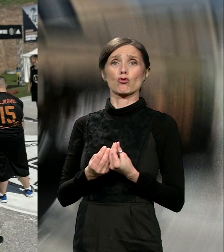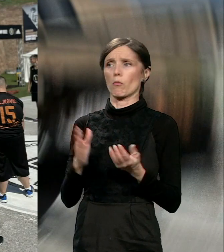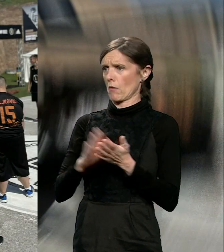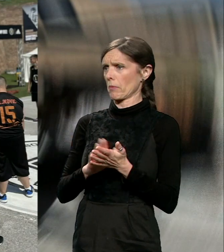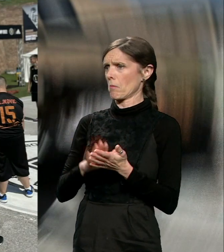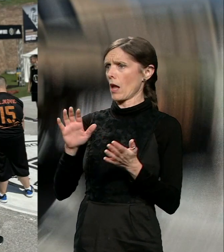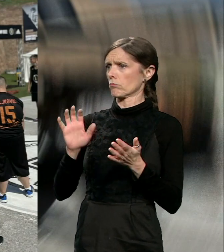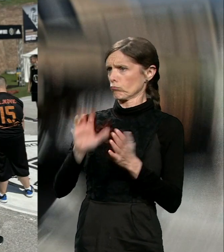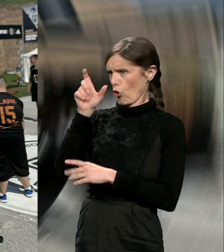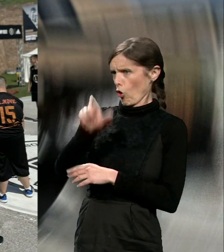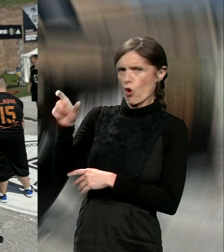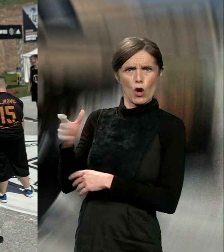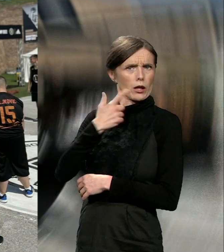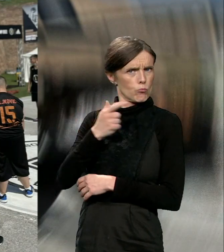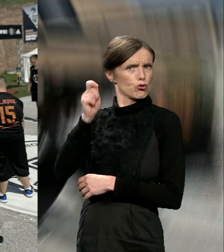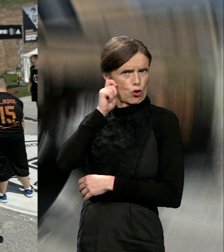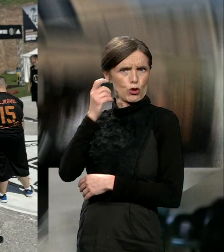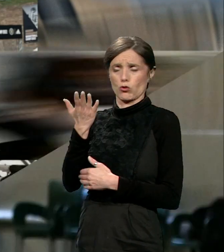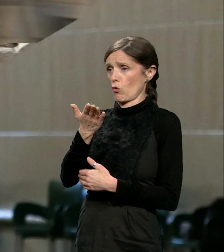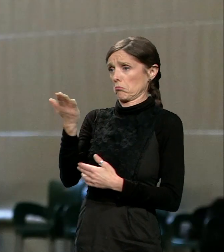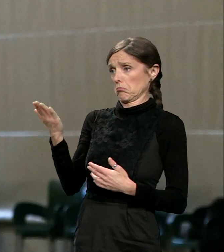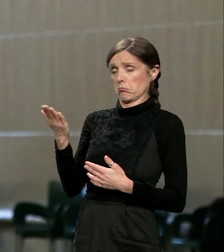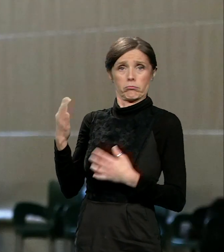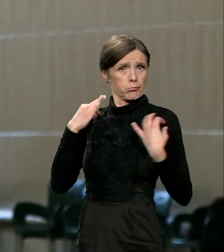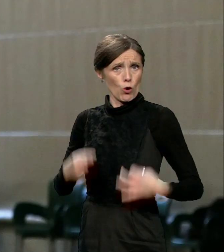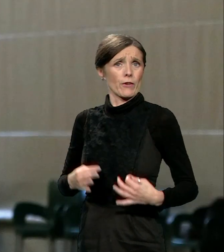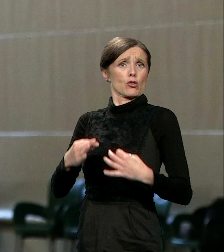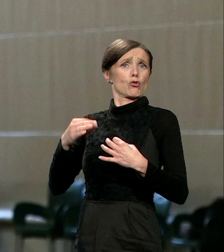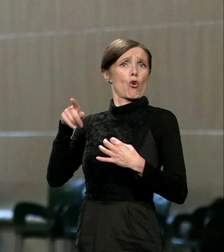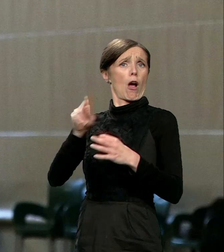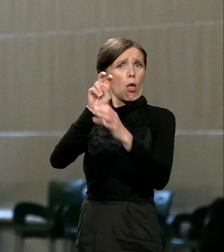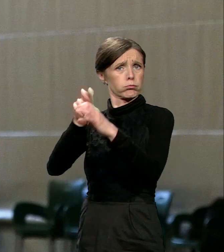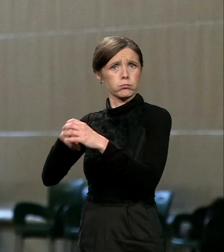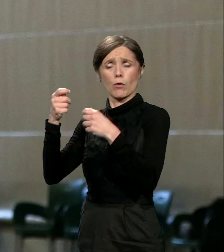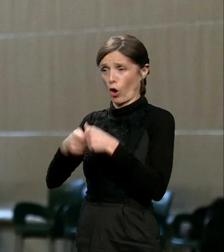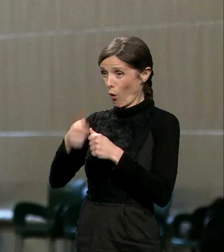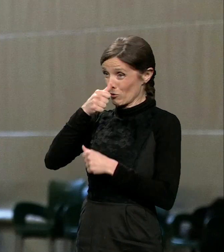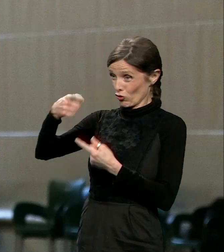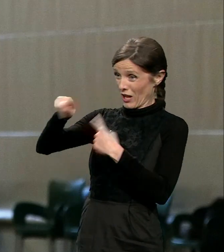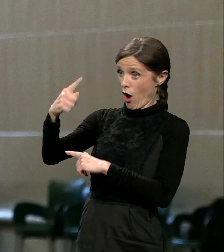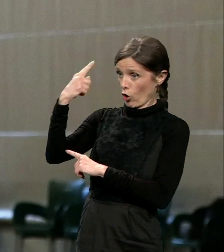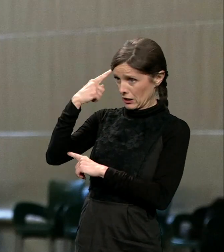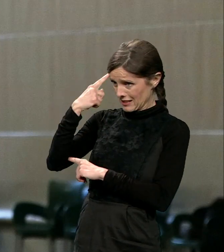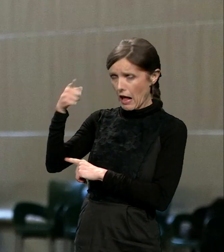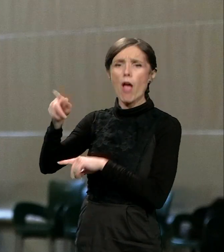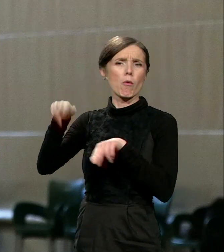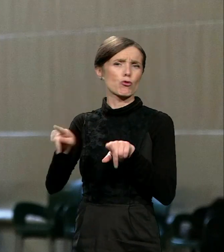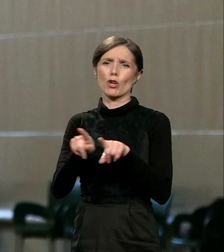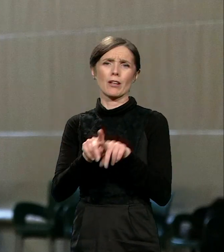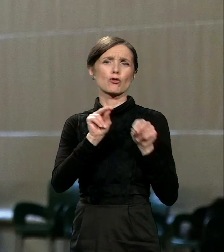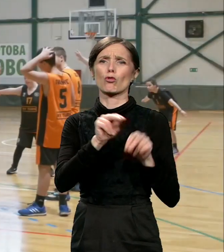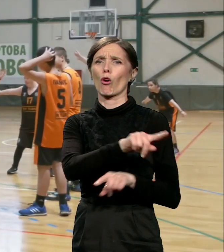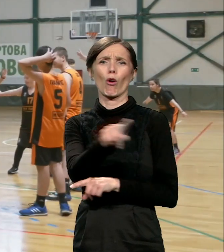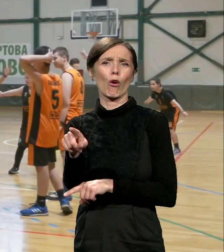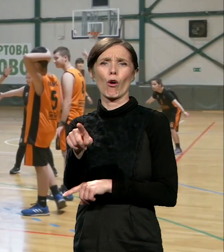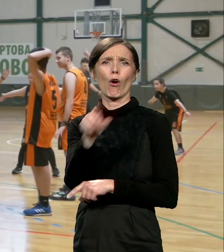košarkaši i košarkašice imaju iz svog košarkaškog iskustva u potpunosti prenosivo i na ljude sa posebnim potrebama.